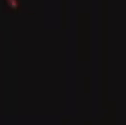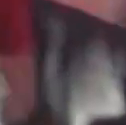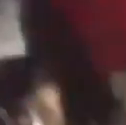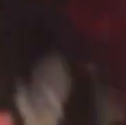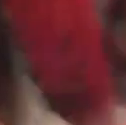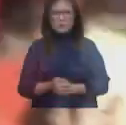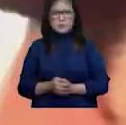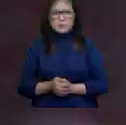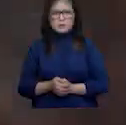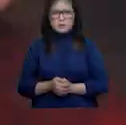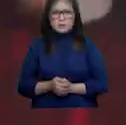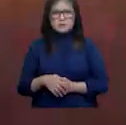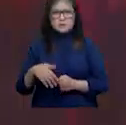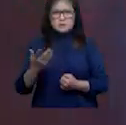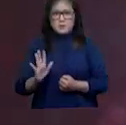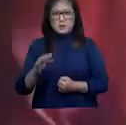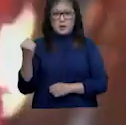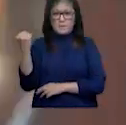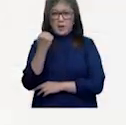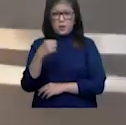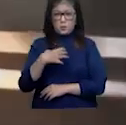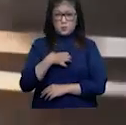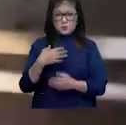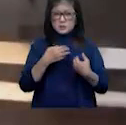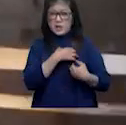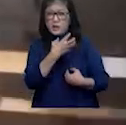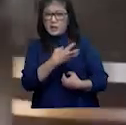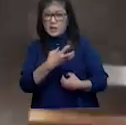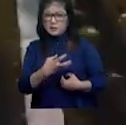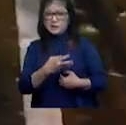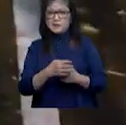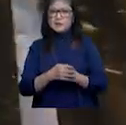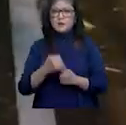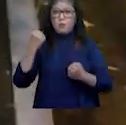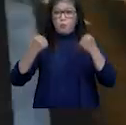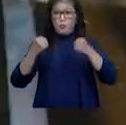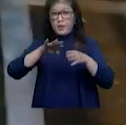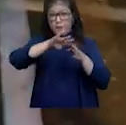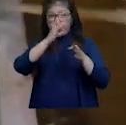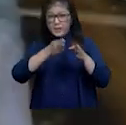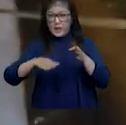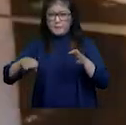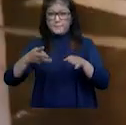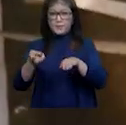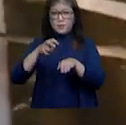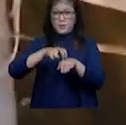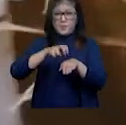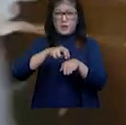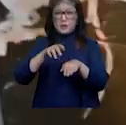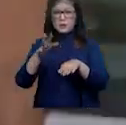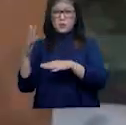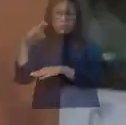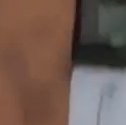sakit hati tidak dianggap sebagai anak oleh korban. Mobil pickup ditumpangi tiga pemudik terjun ke gorong-gorong di jalur Gentong, Tasikmalaya,